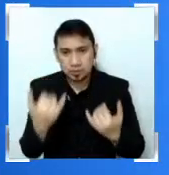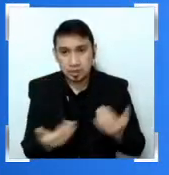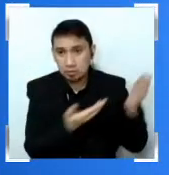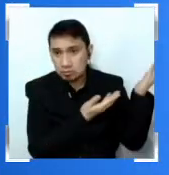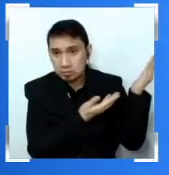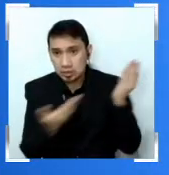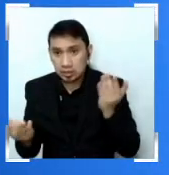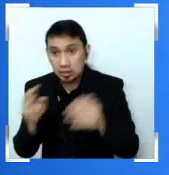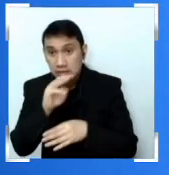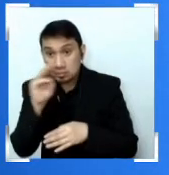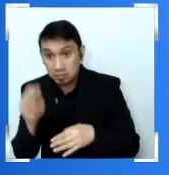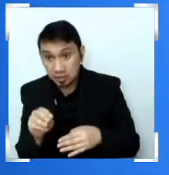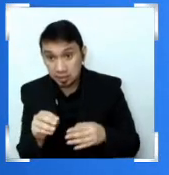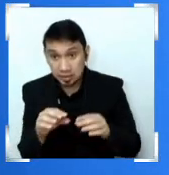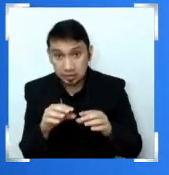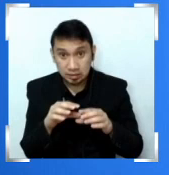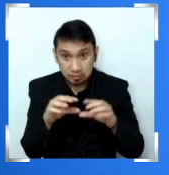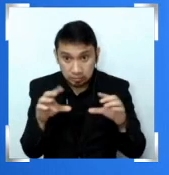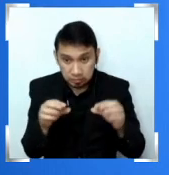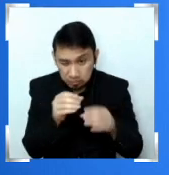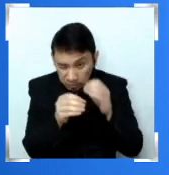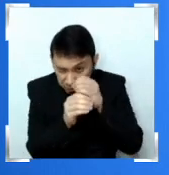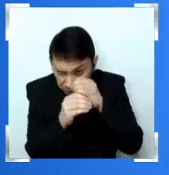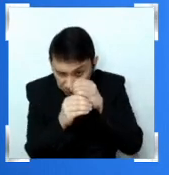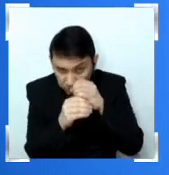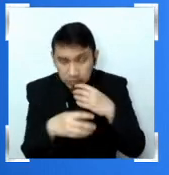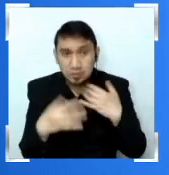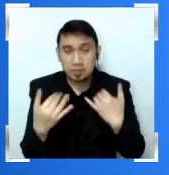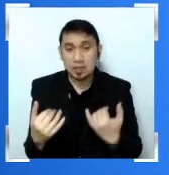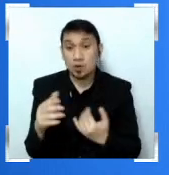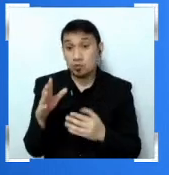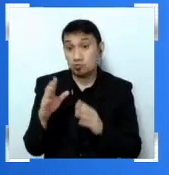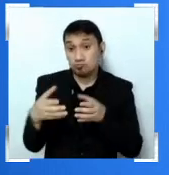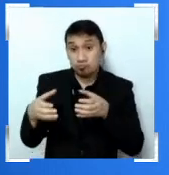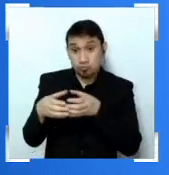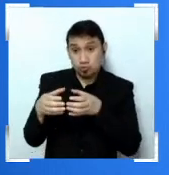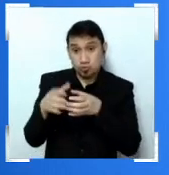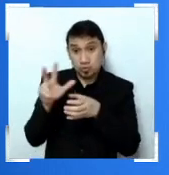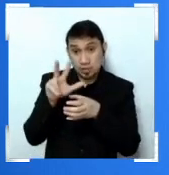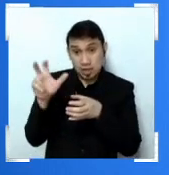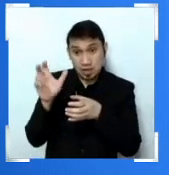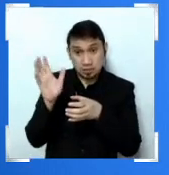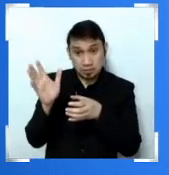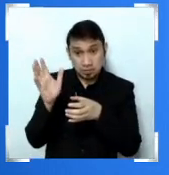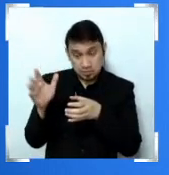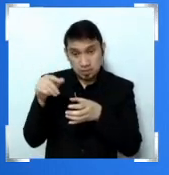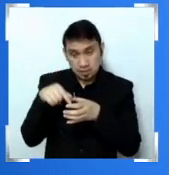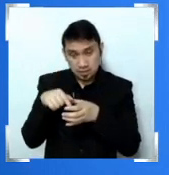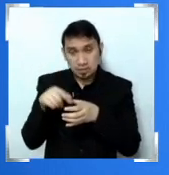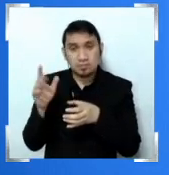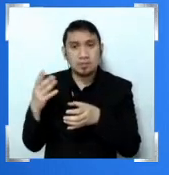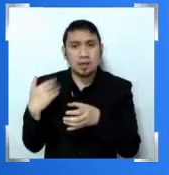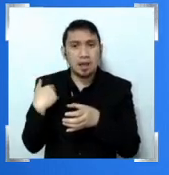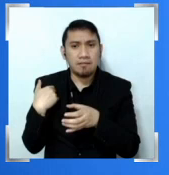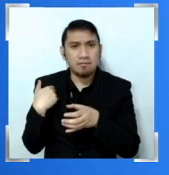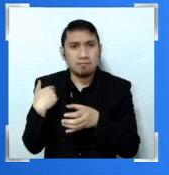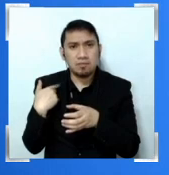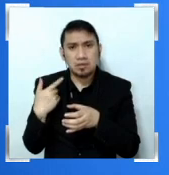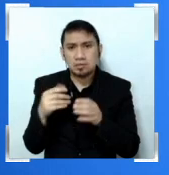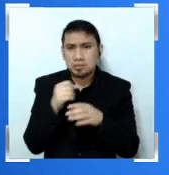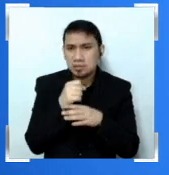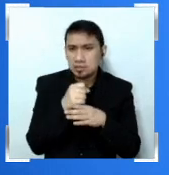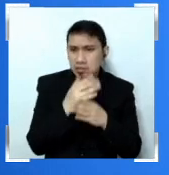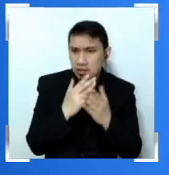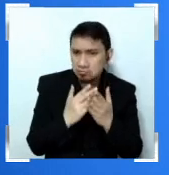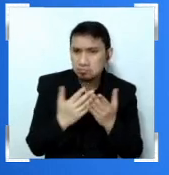sa pinakahuling batch ng 350 samples, meron mga pangilan-ngilan, no,